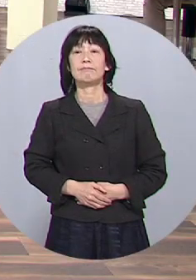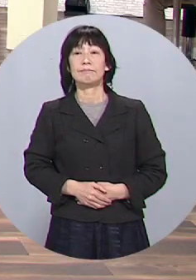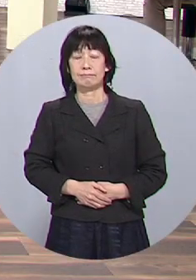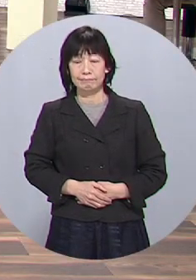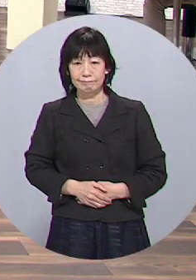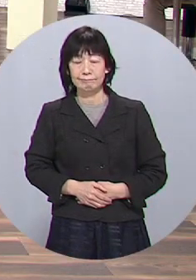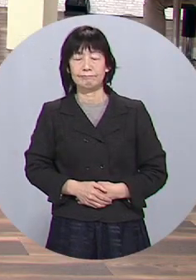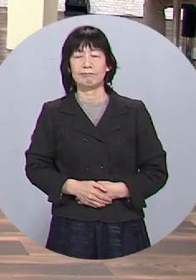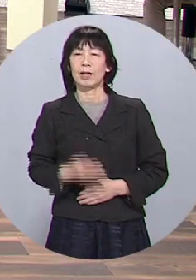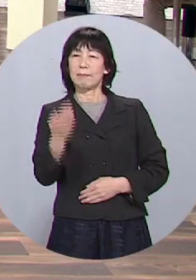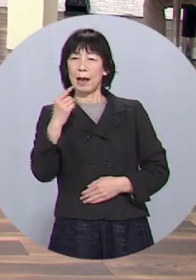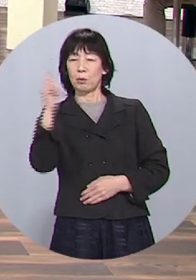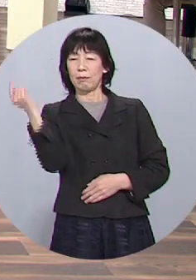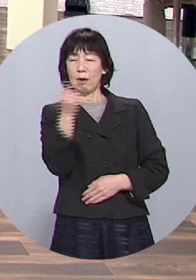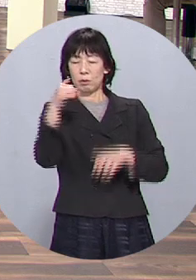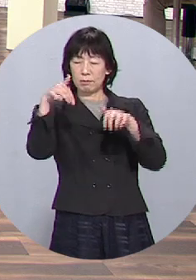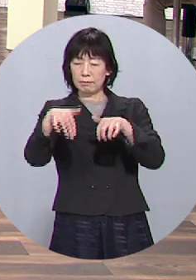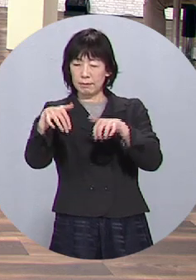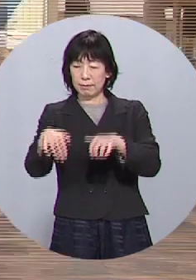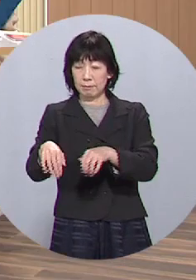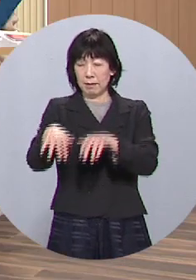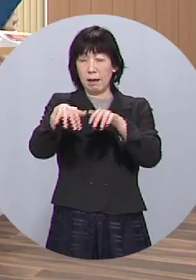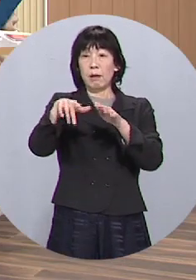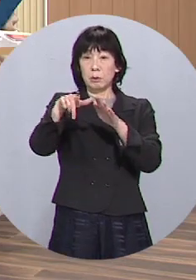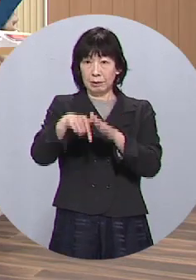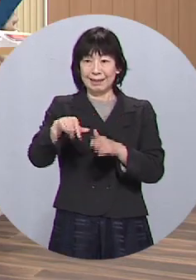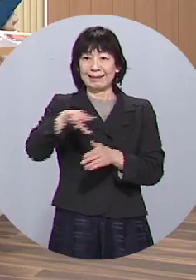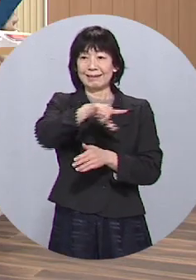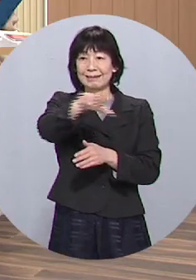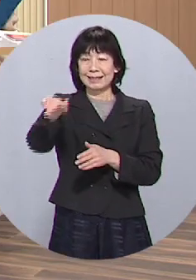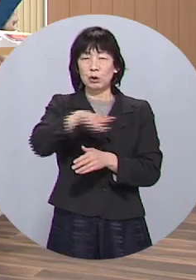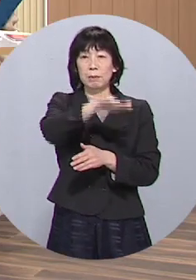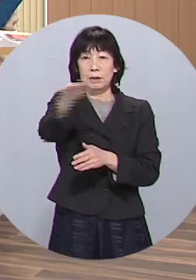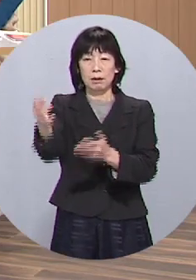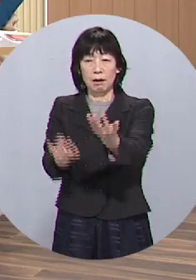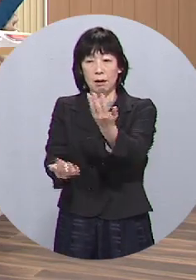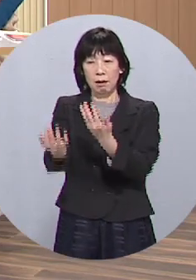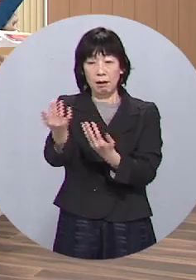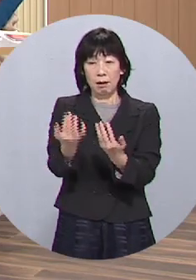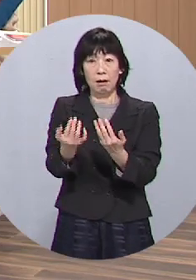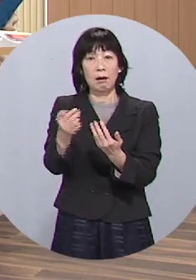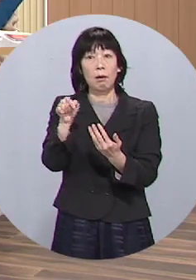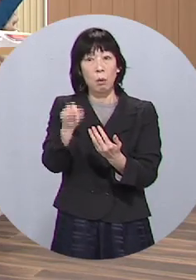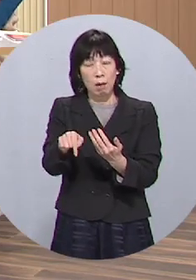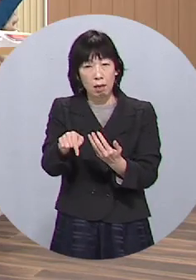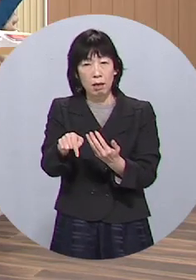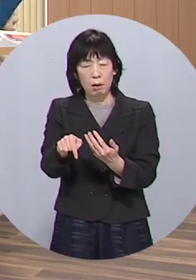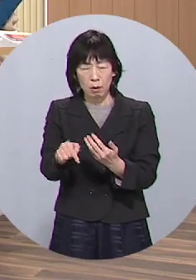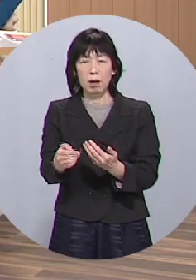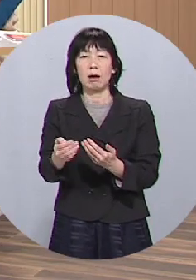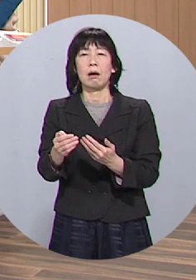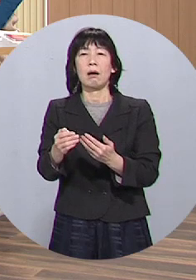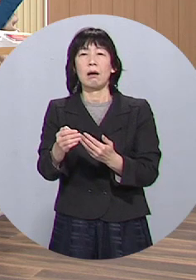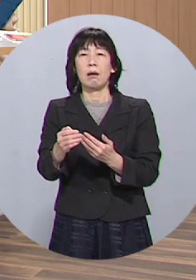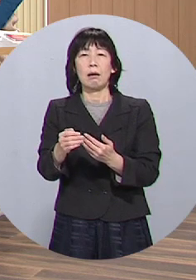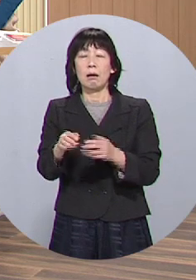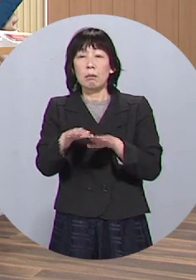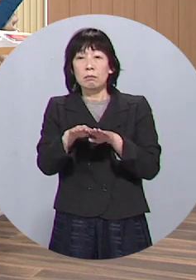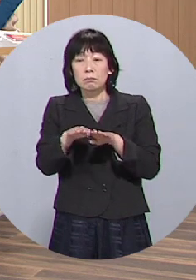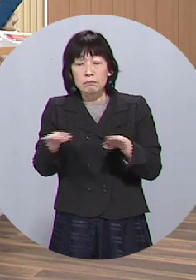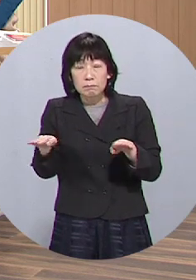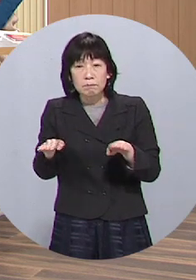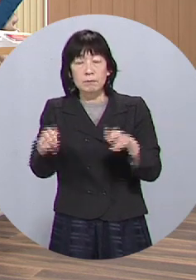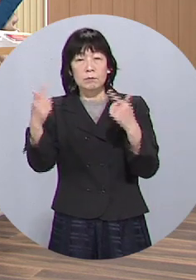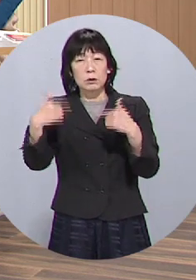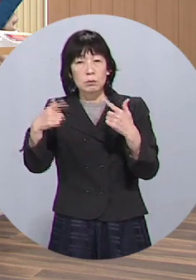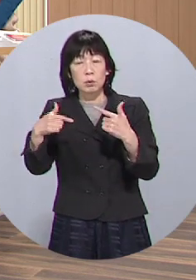被災した時に地域の方が駆けつけてくださったんですよね。それってこのなんていうんですか普段から農園とかカフェが